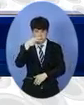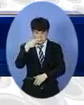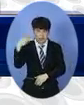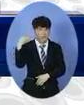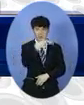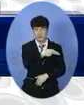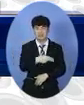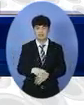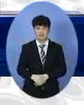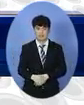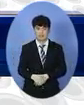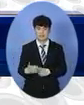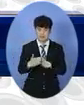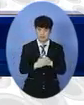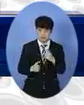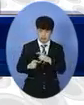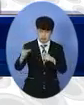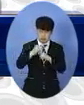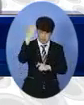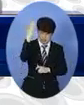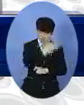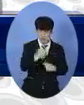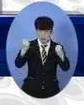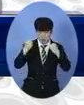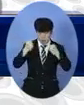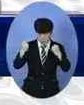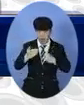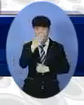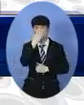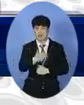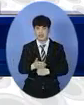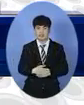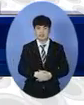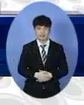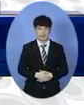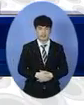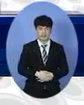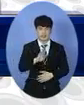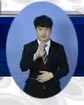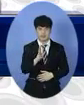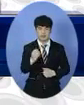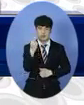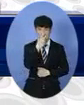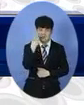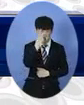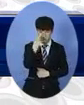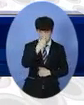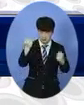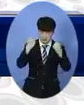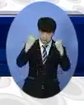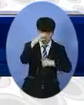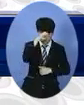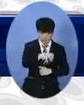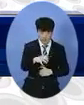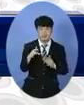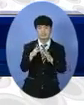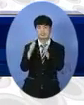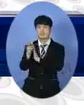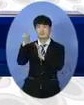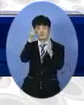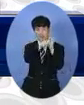쾌적하고 건강한 주거 환경을 만들기 위함인데요. 서북구 보건소는 현판식에 이어 찾아가는 금연 클리닉